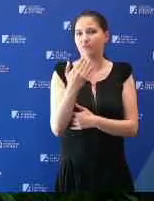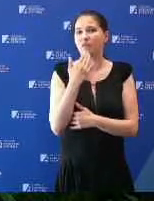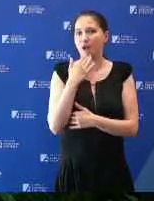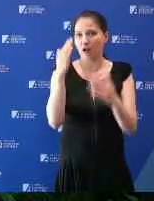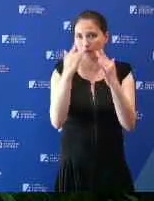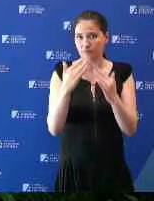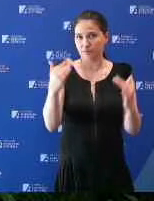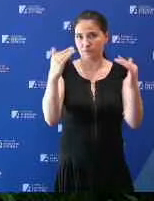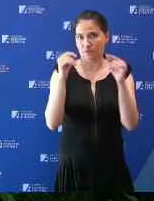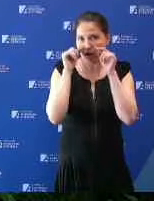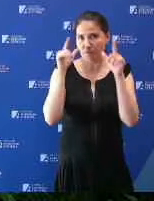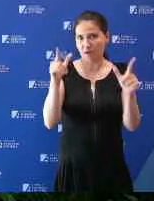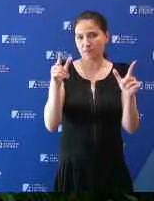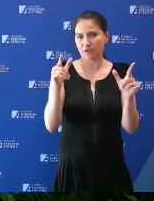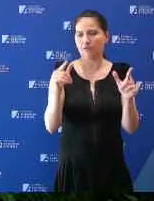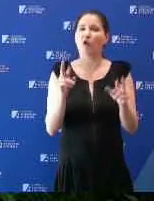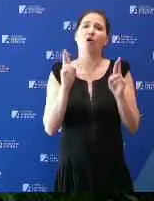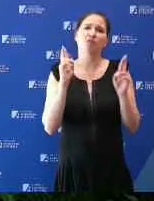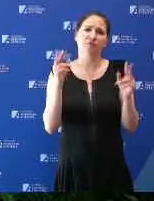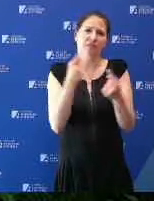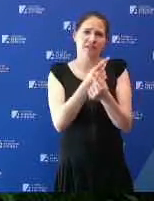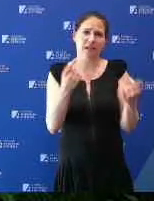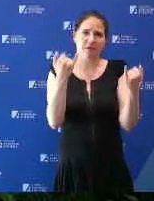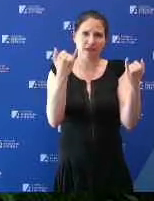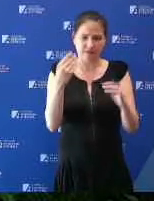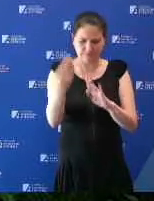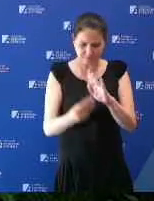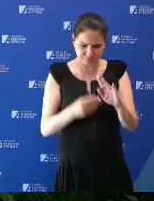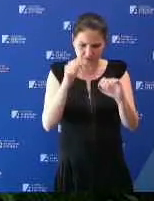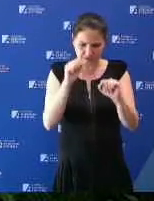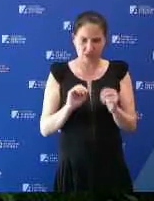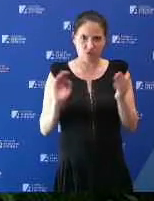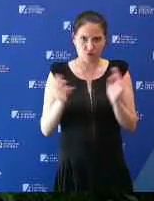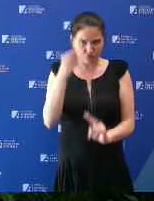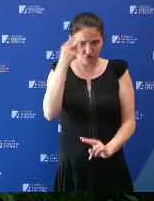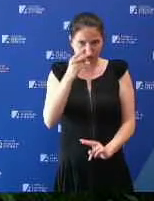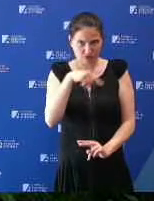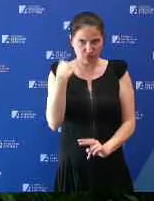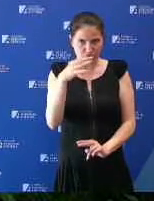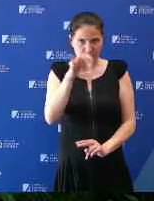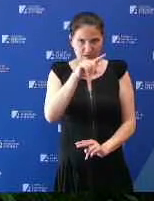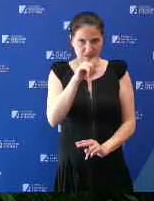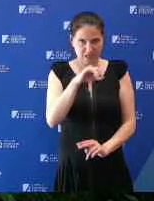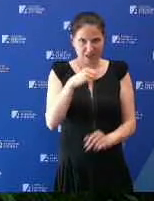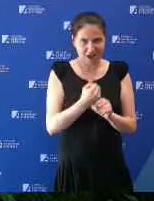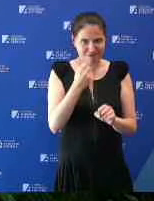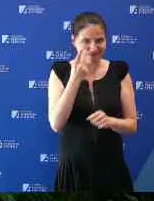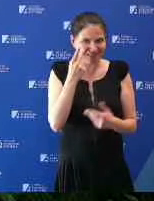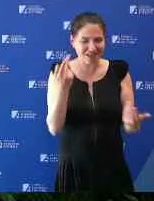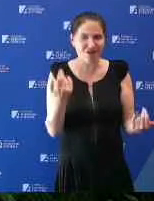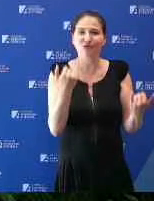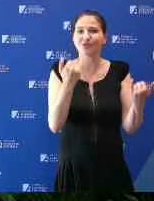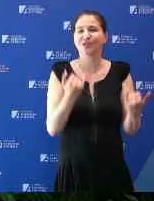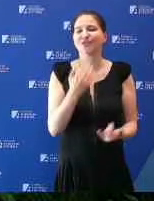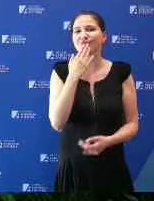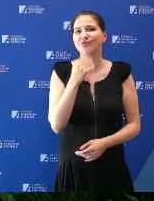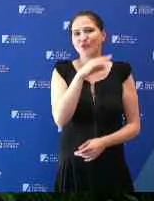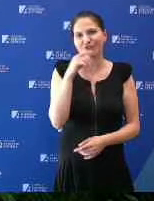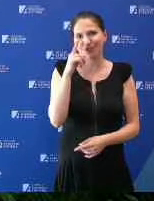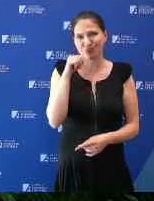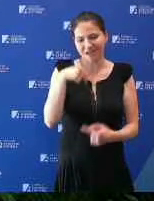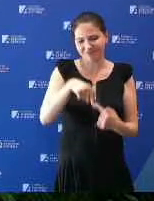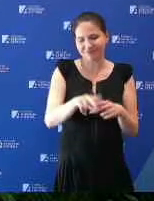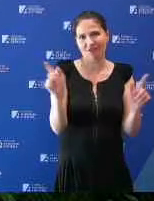einen kurzen Einblick geben in die Arbeit des FZI und ja, wünsche Ihnen jetzt noch viel Spaß bei